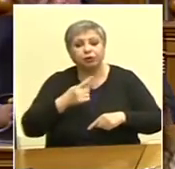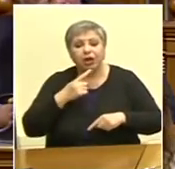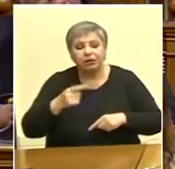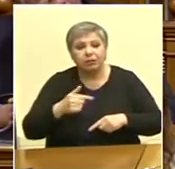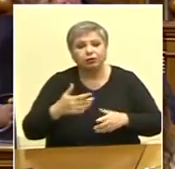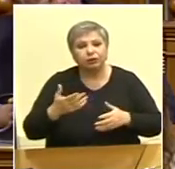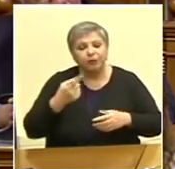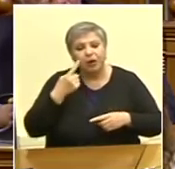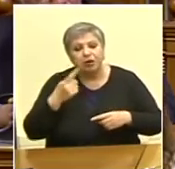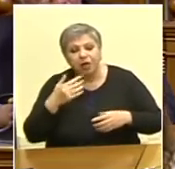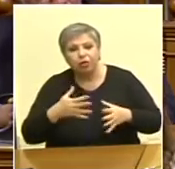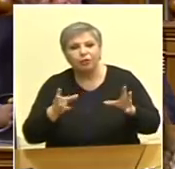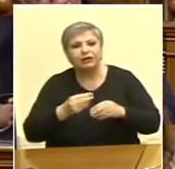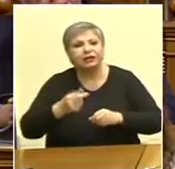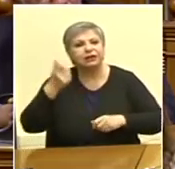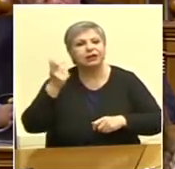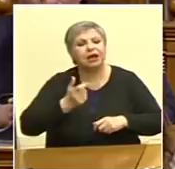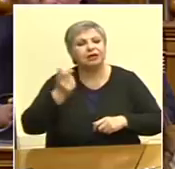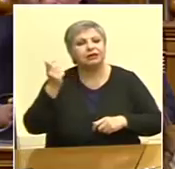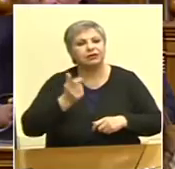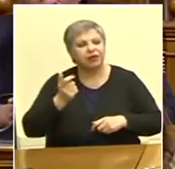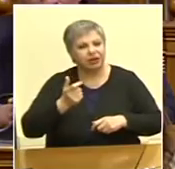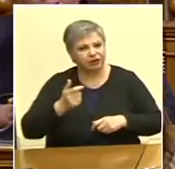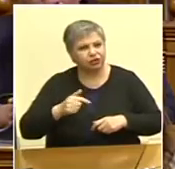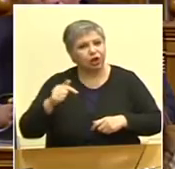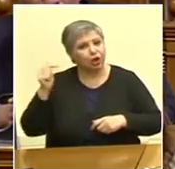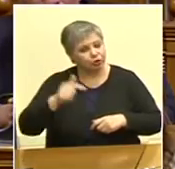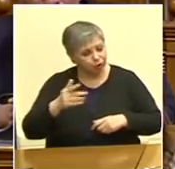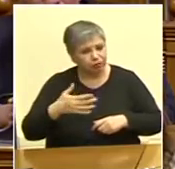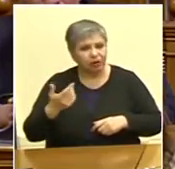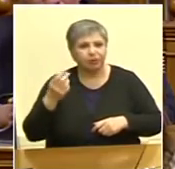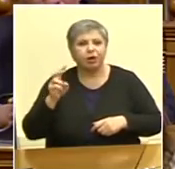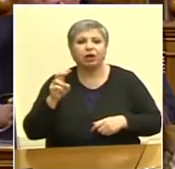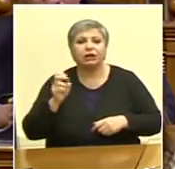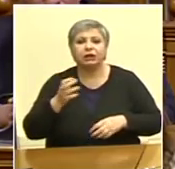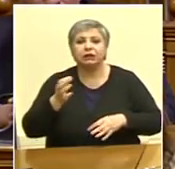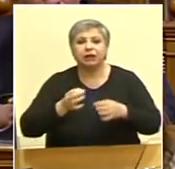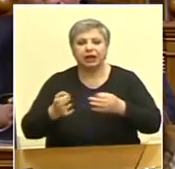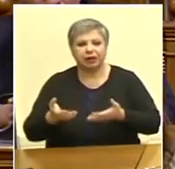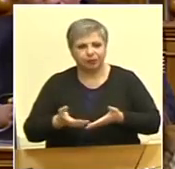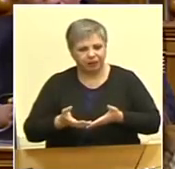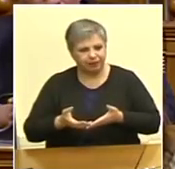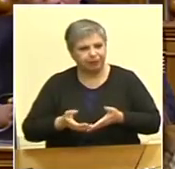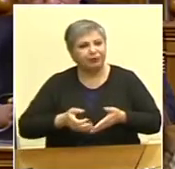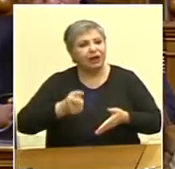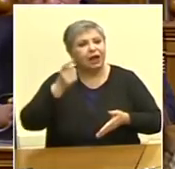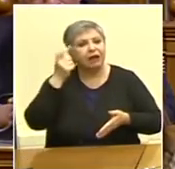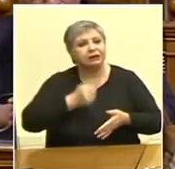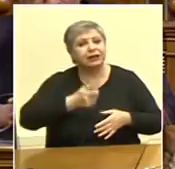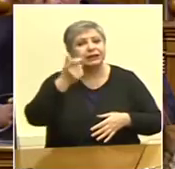είχε το εξής διπλό νόημα, το πρώτο νόημα. Ότι, ξέρετε, οι συντάξεις